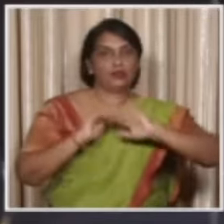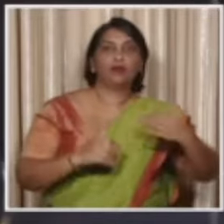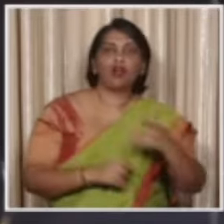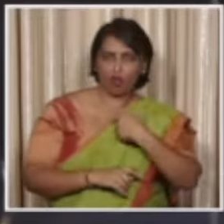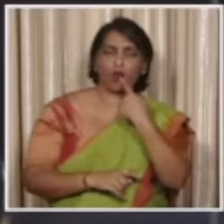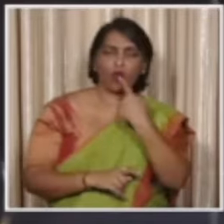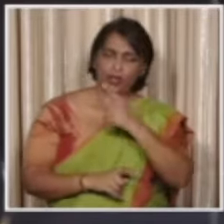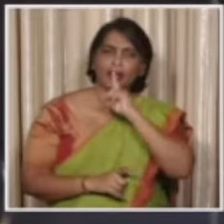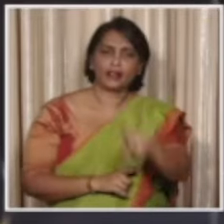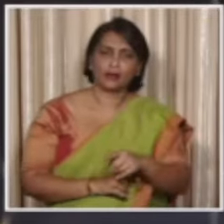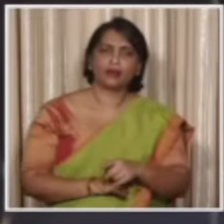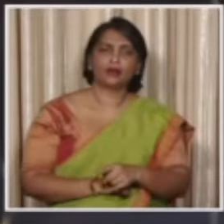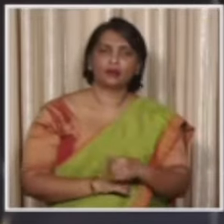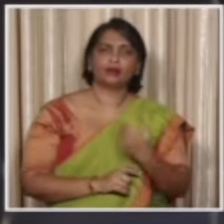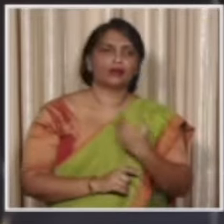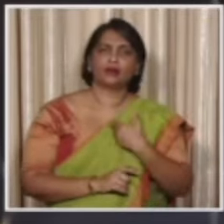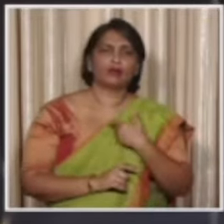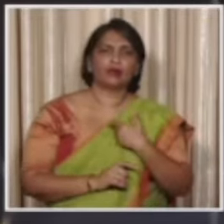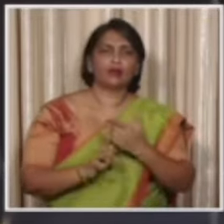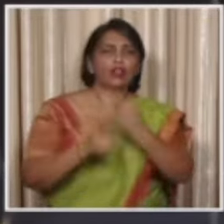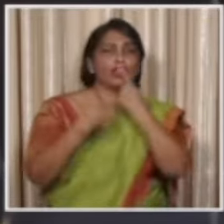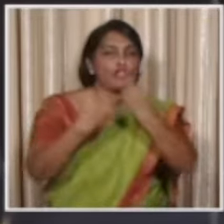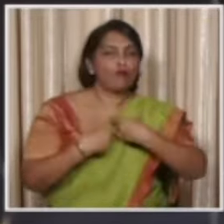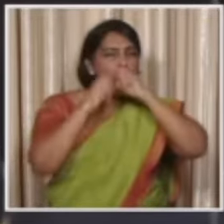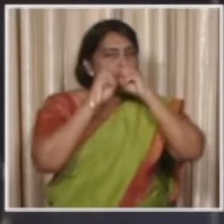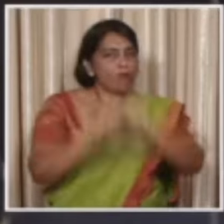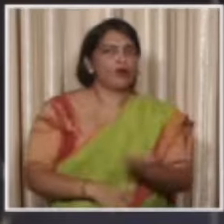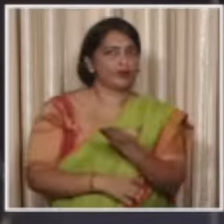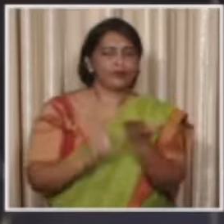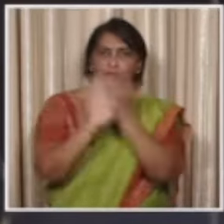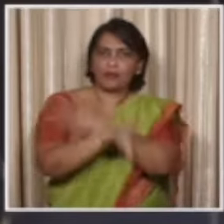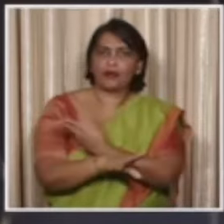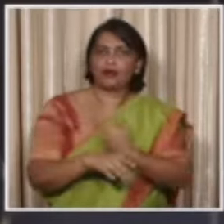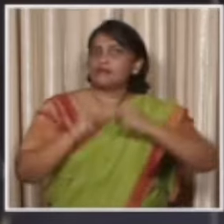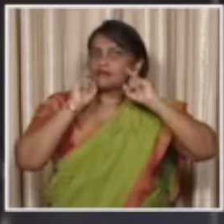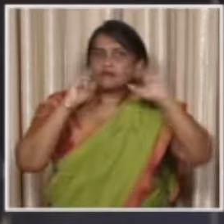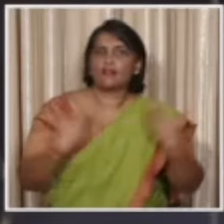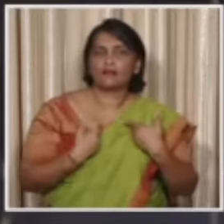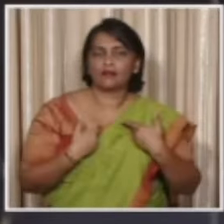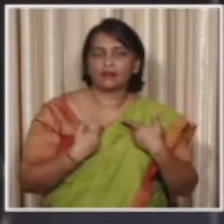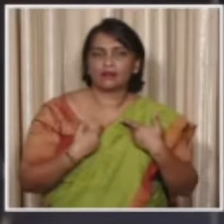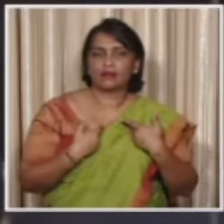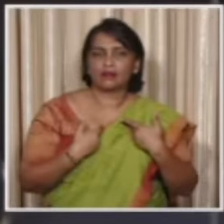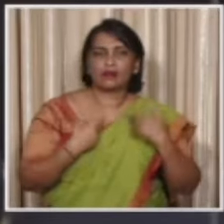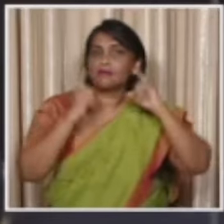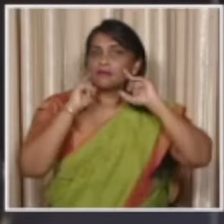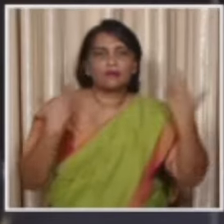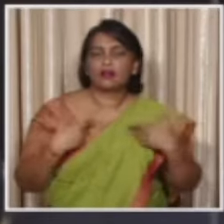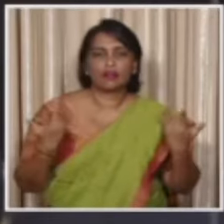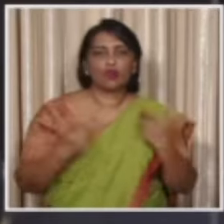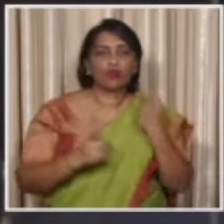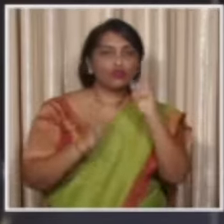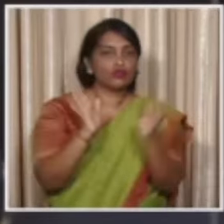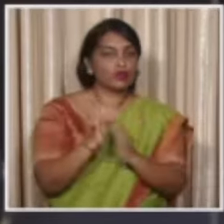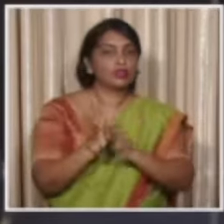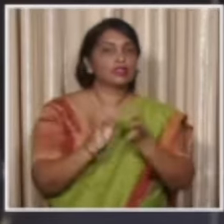කිව්වා තමයි. අපිට එච්චර කල් කිව්වා පට්ටපල් බොරුනේ. අපි දැනන් හිටියද? අපි දැනන් හිටියේ නැහැ. මුදල්